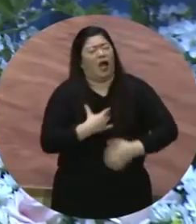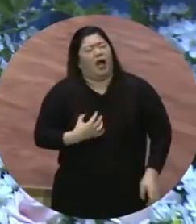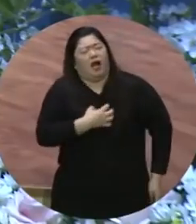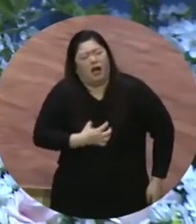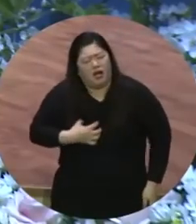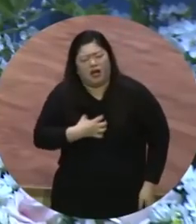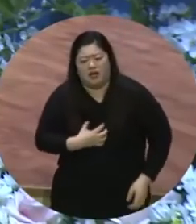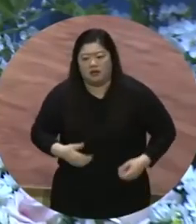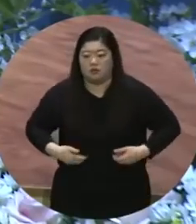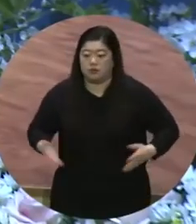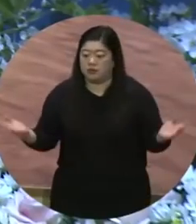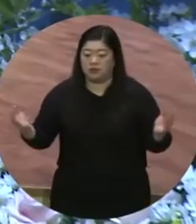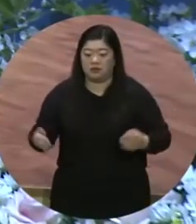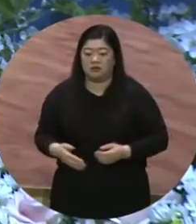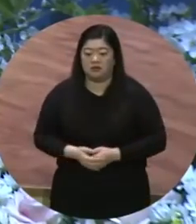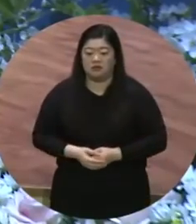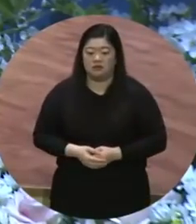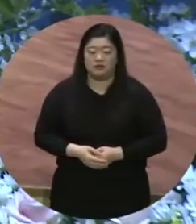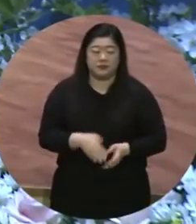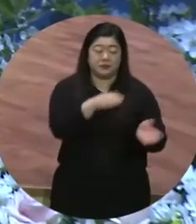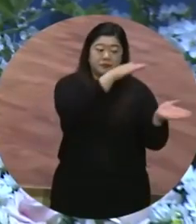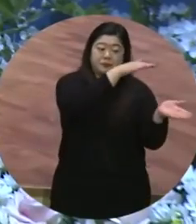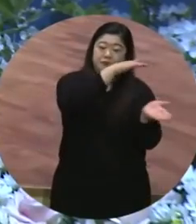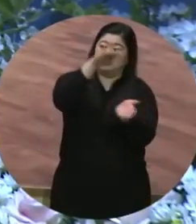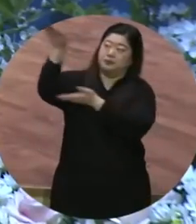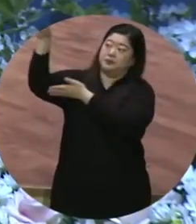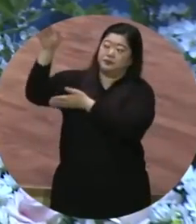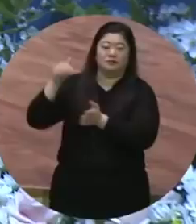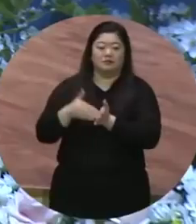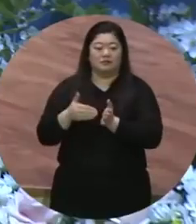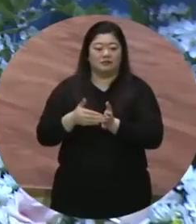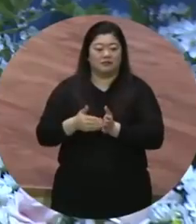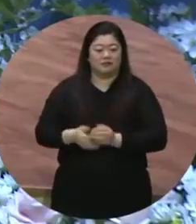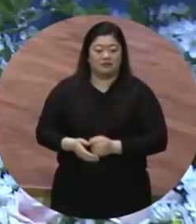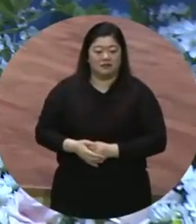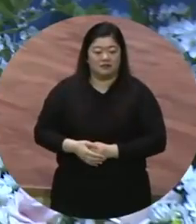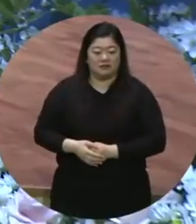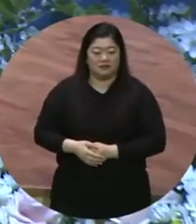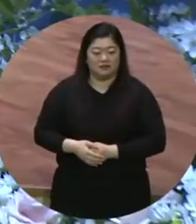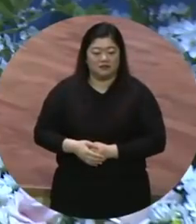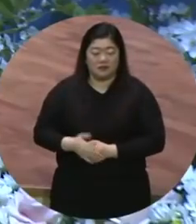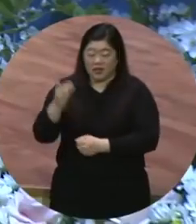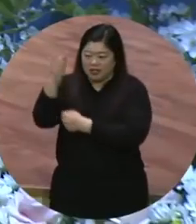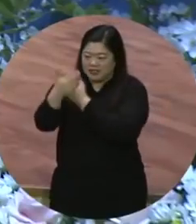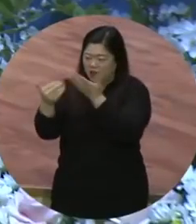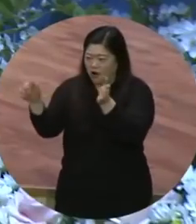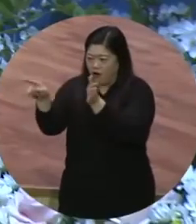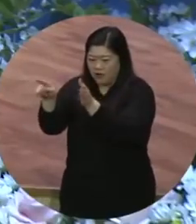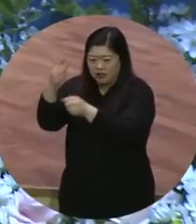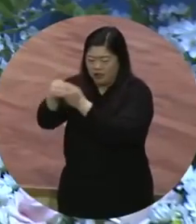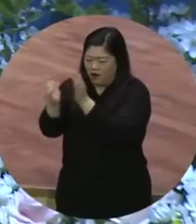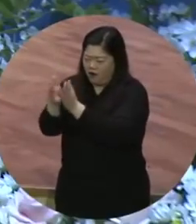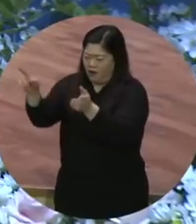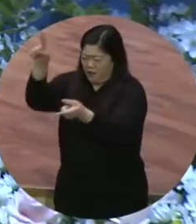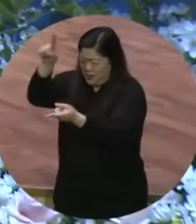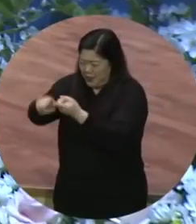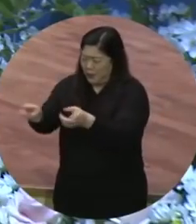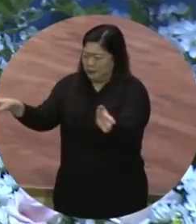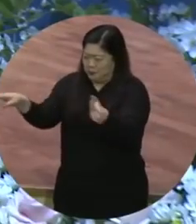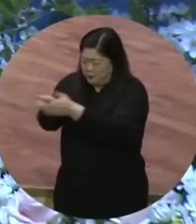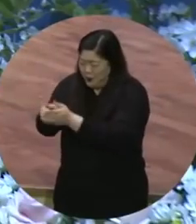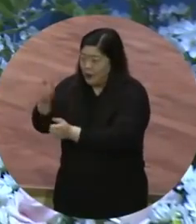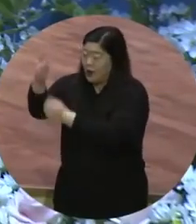그러세요. 하나님의 절대 주권을 믿는 사람, 성경적 신앙생활 사람, 하나님이 기뻐하시는